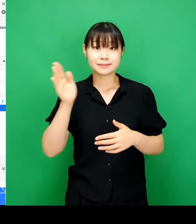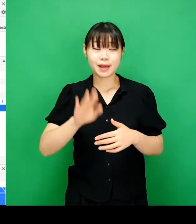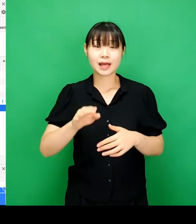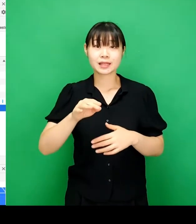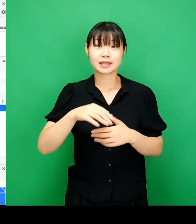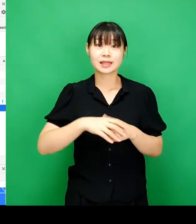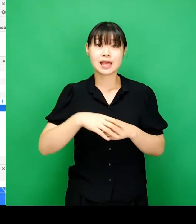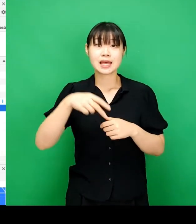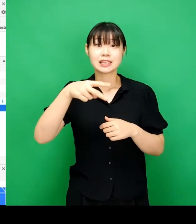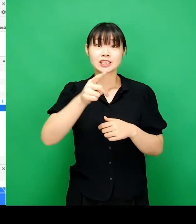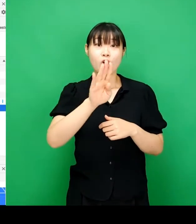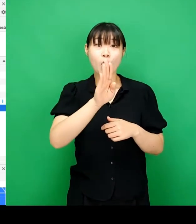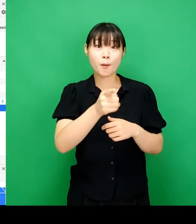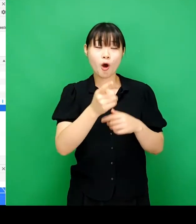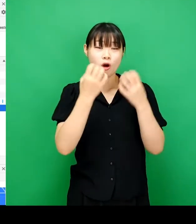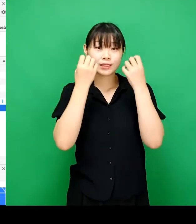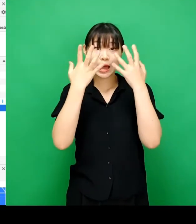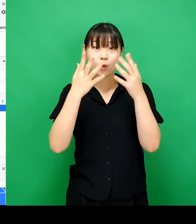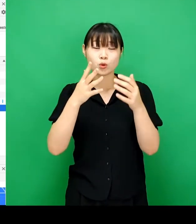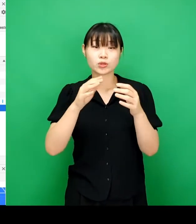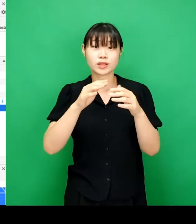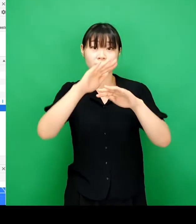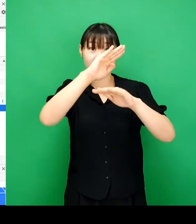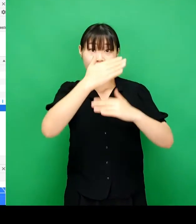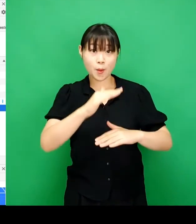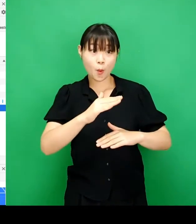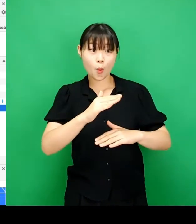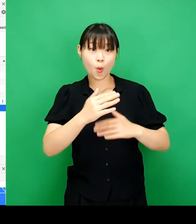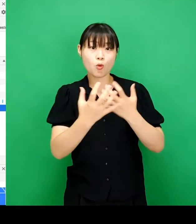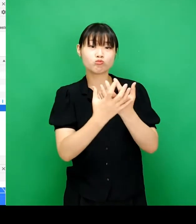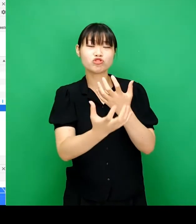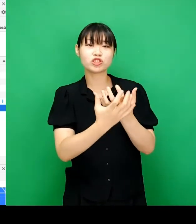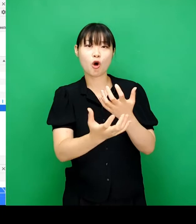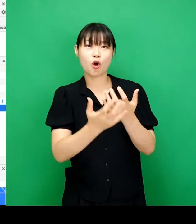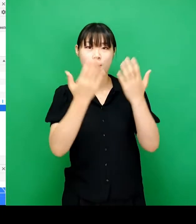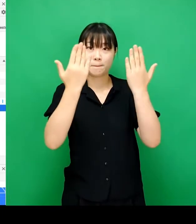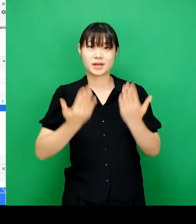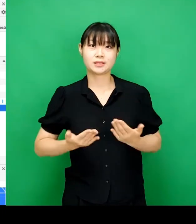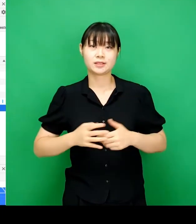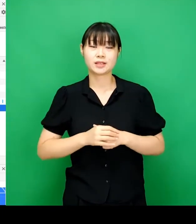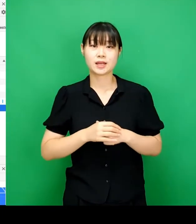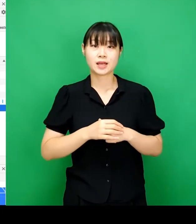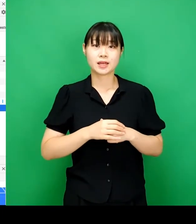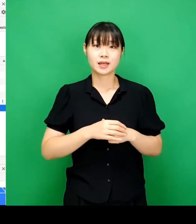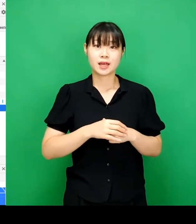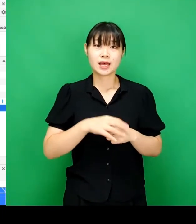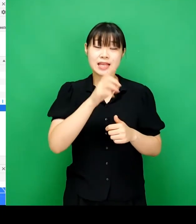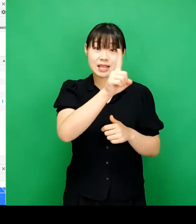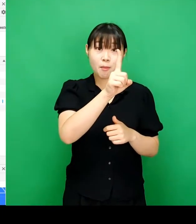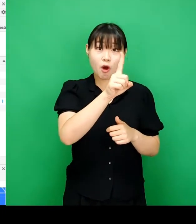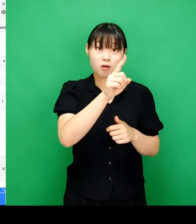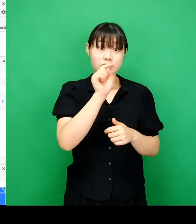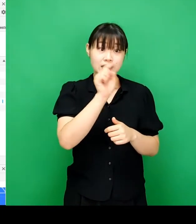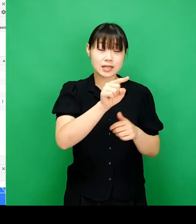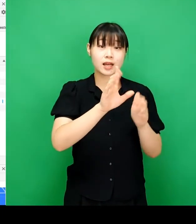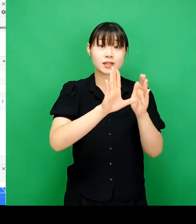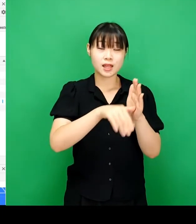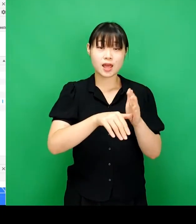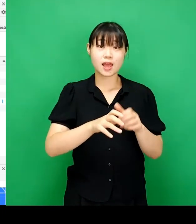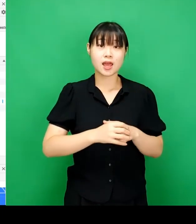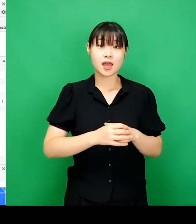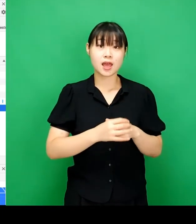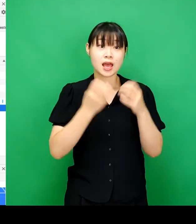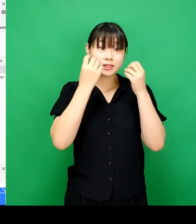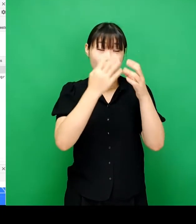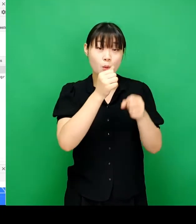URL은 바뀌지 않지만 서버에 새로운 내용을 요청하고 문서를 받는 것입니다. 페이지 번호